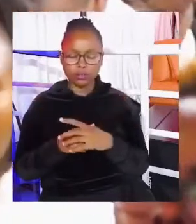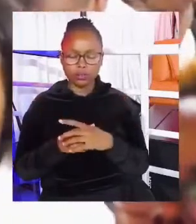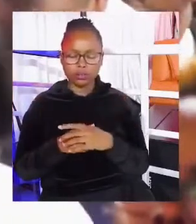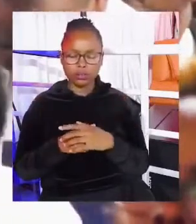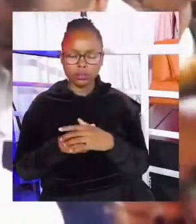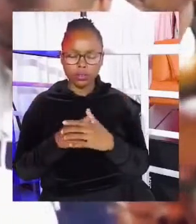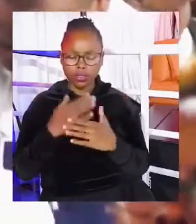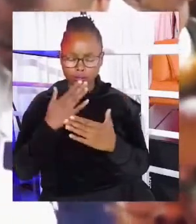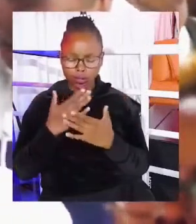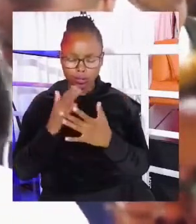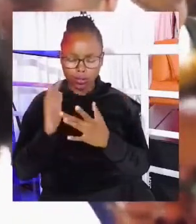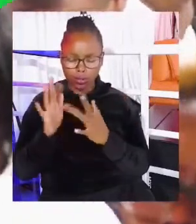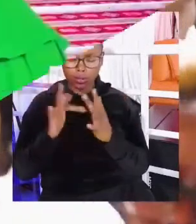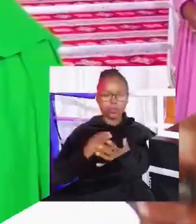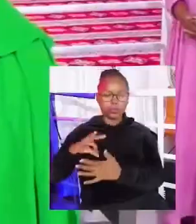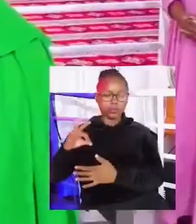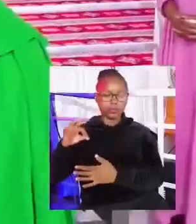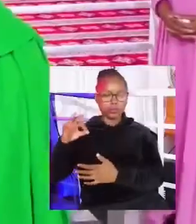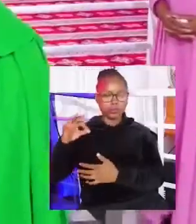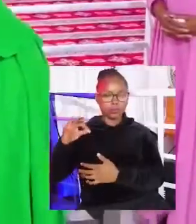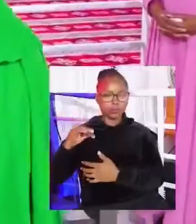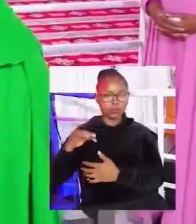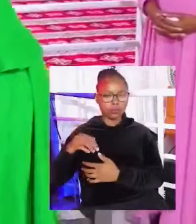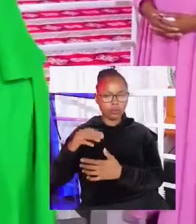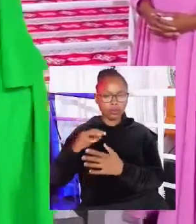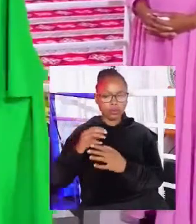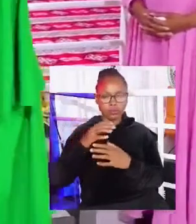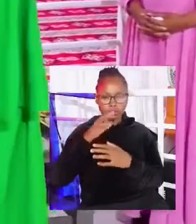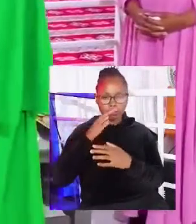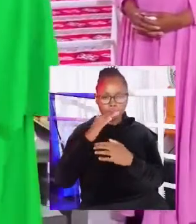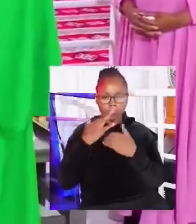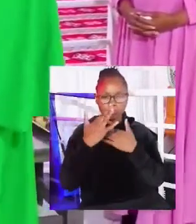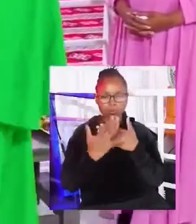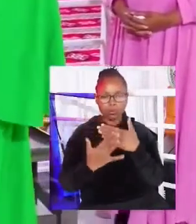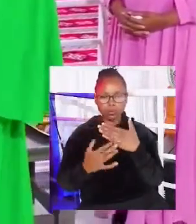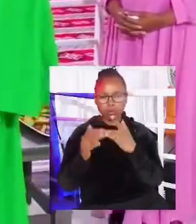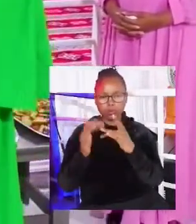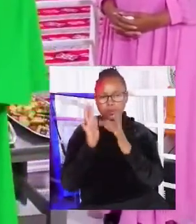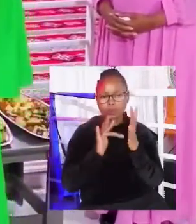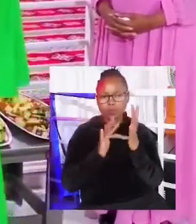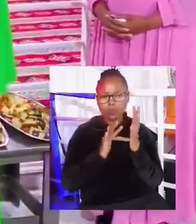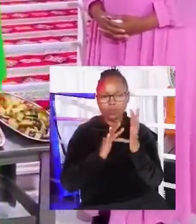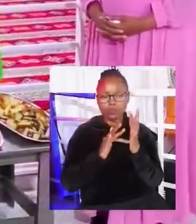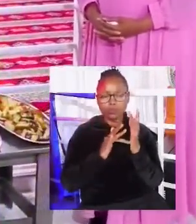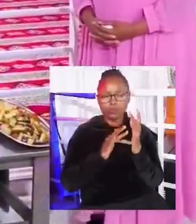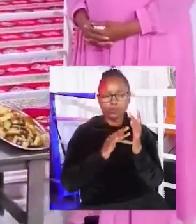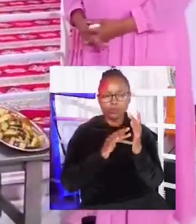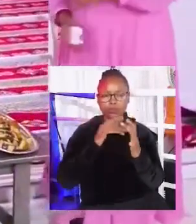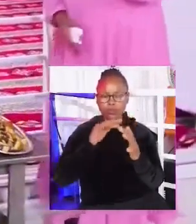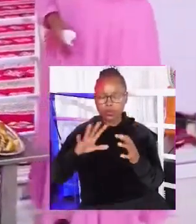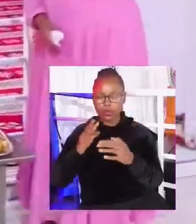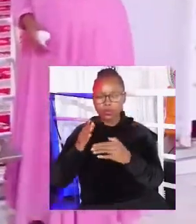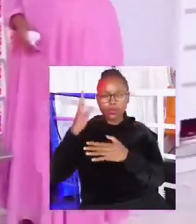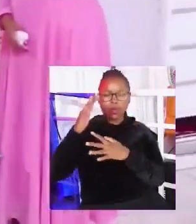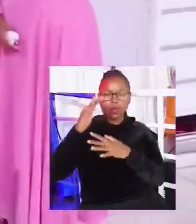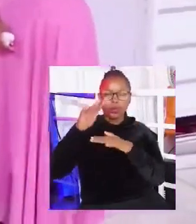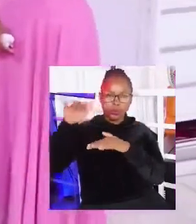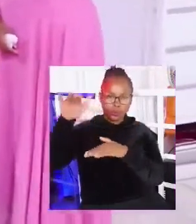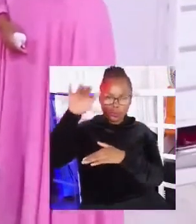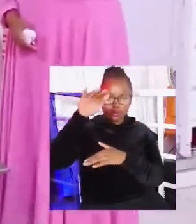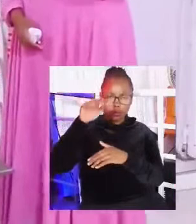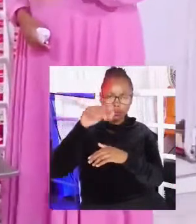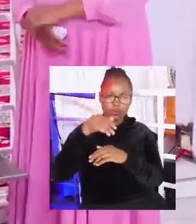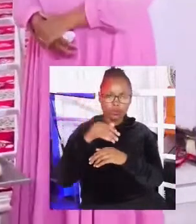nĩrĩo monthly prayers Tũkĩnyua thakame ĩno nĩ thakame ya Jesu Kristo mũrũ wa Ngai ũrĩa wĩ igũrũ mũno Thakame ĩno